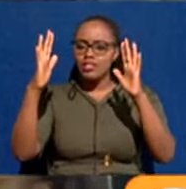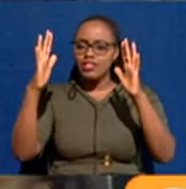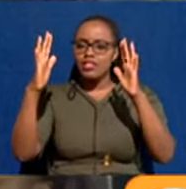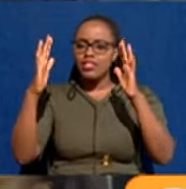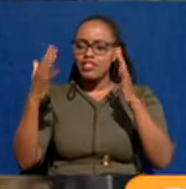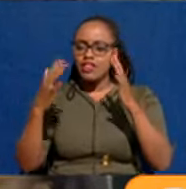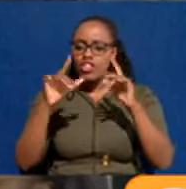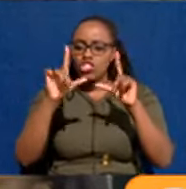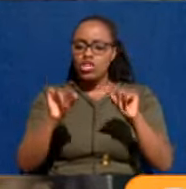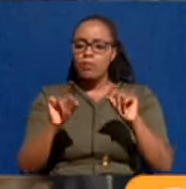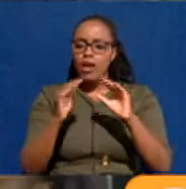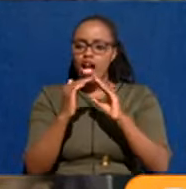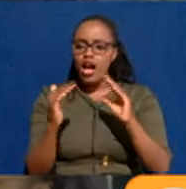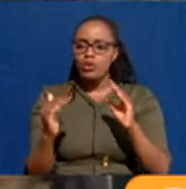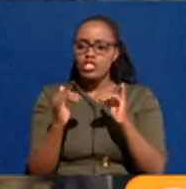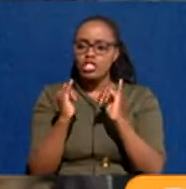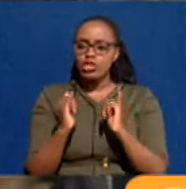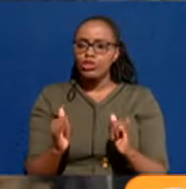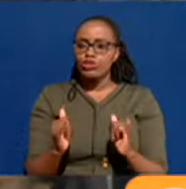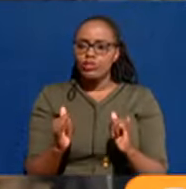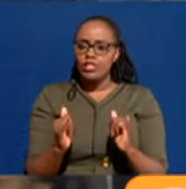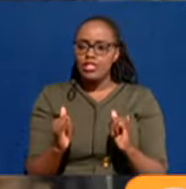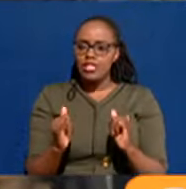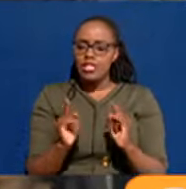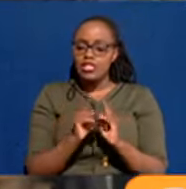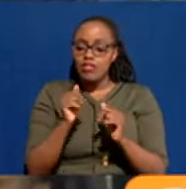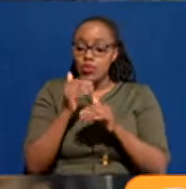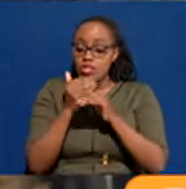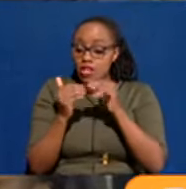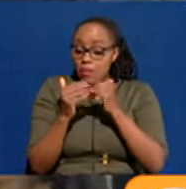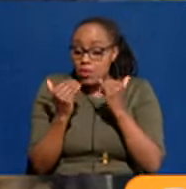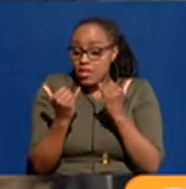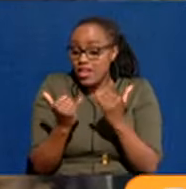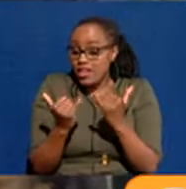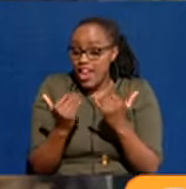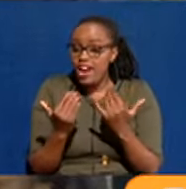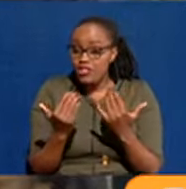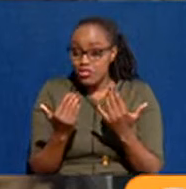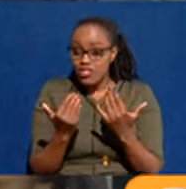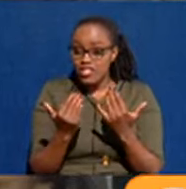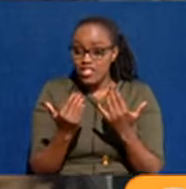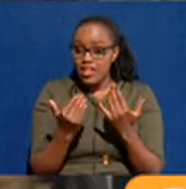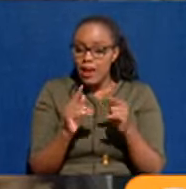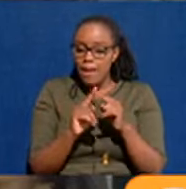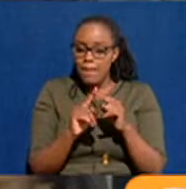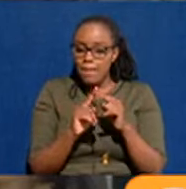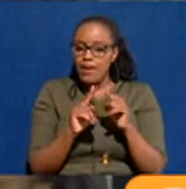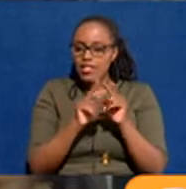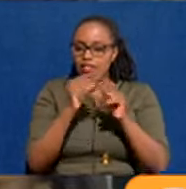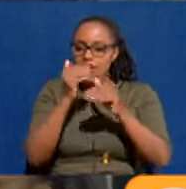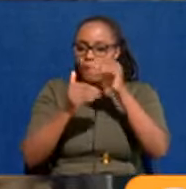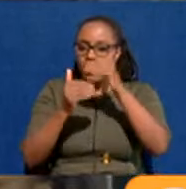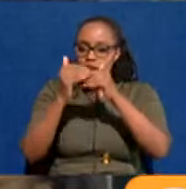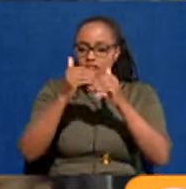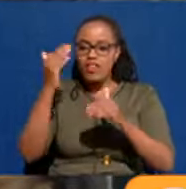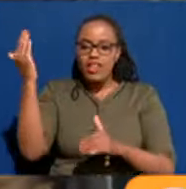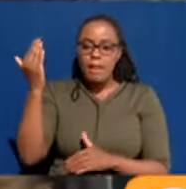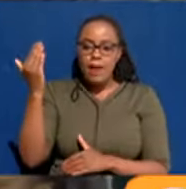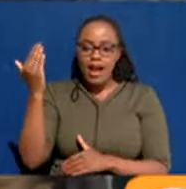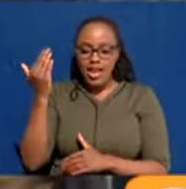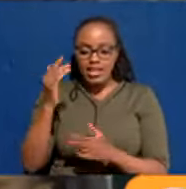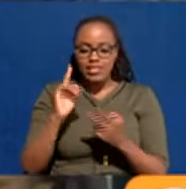Affordable housing mpia. Ambazo zina jengwa. Na zime jengwa pangani.